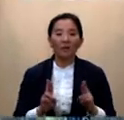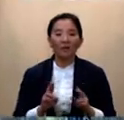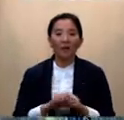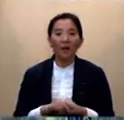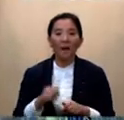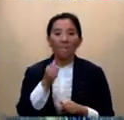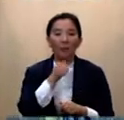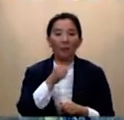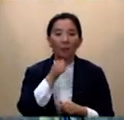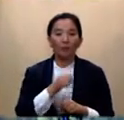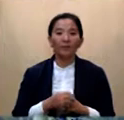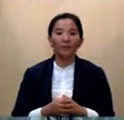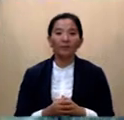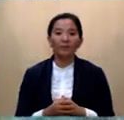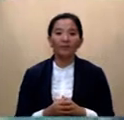попробуйте